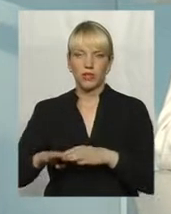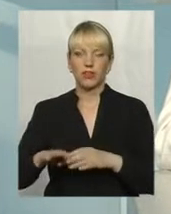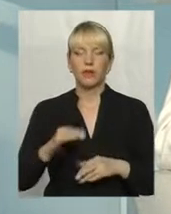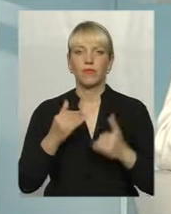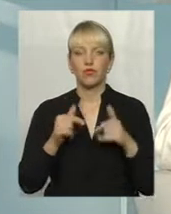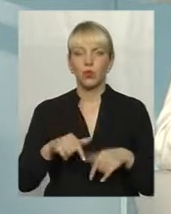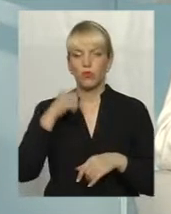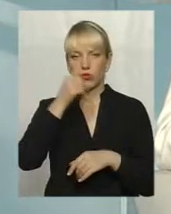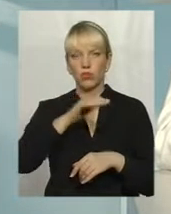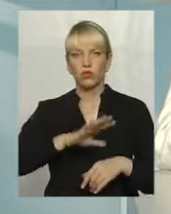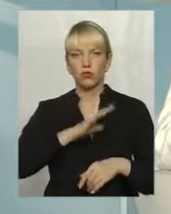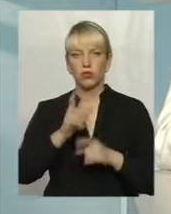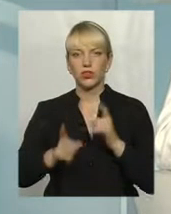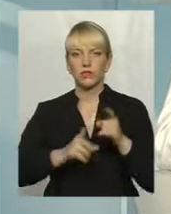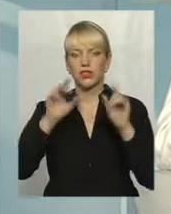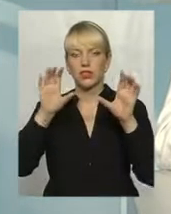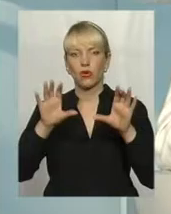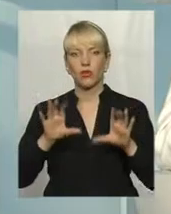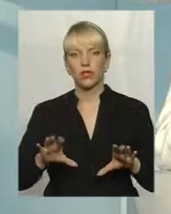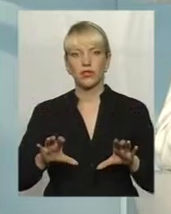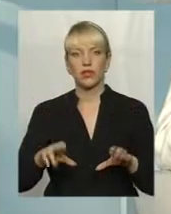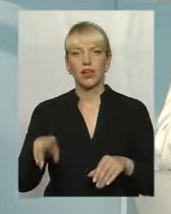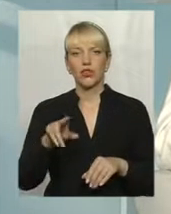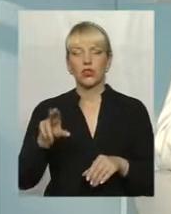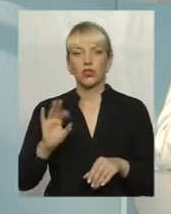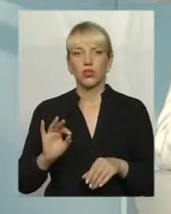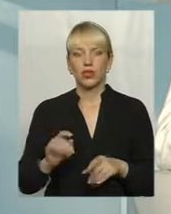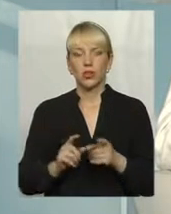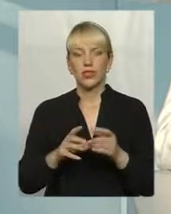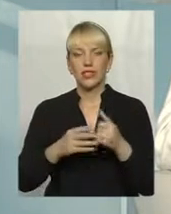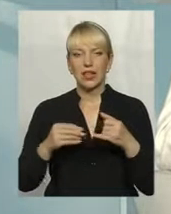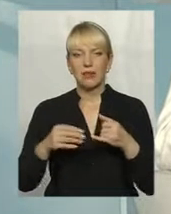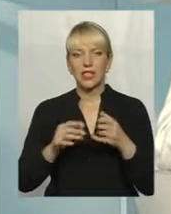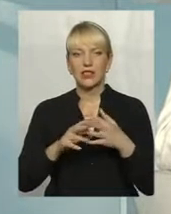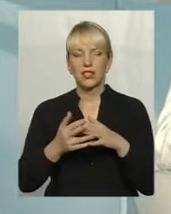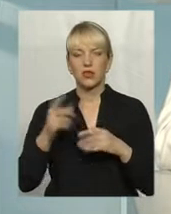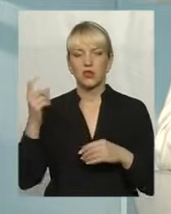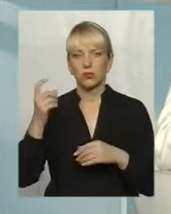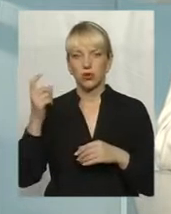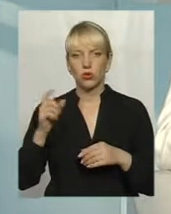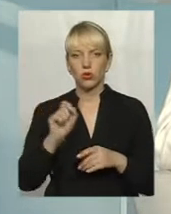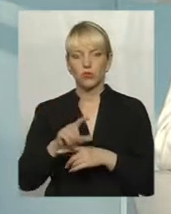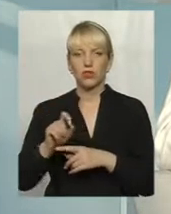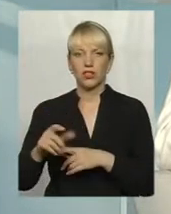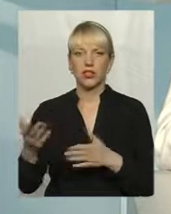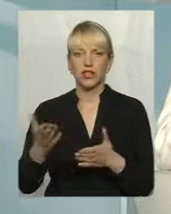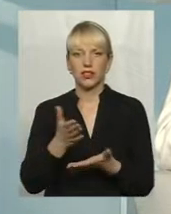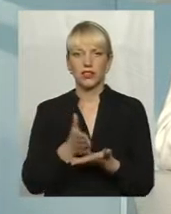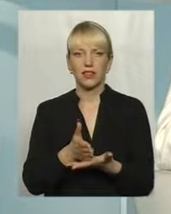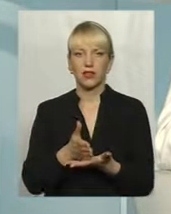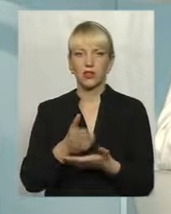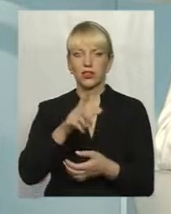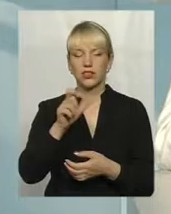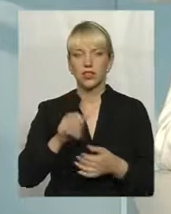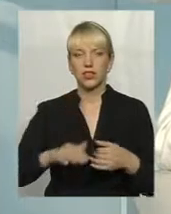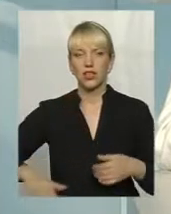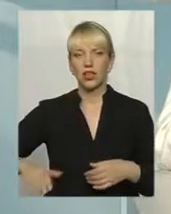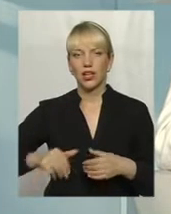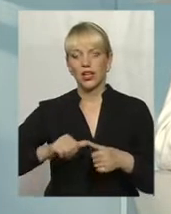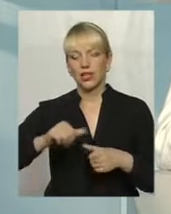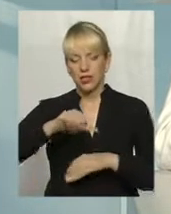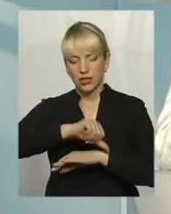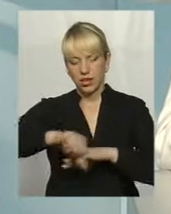цьому році відбулися зміни законодавства щодо земель сільськогосподарського призначення, які знаходяться за територією